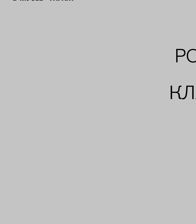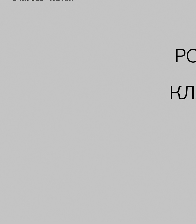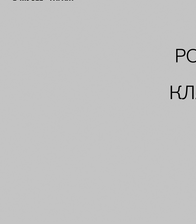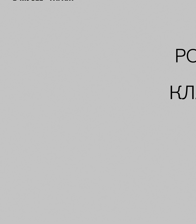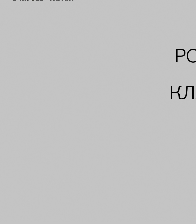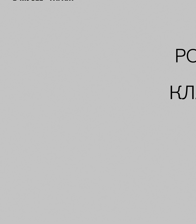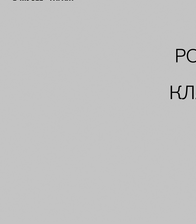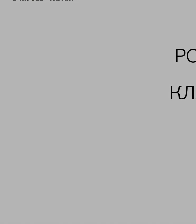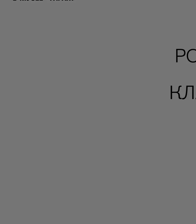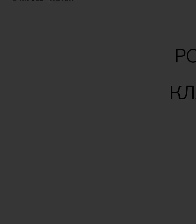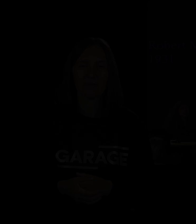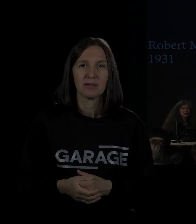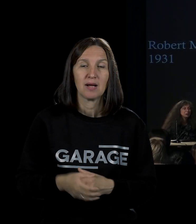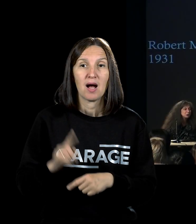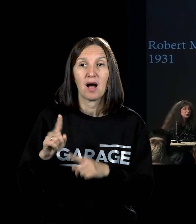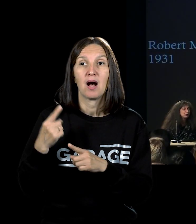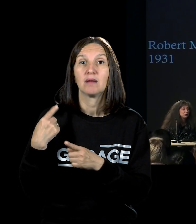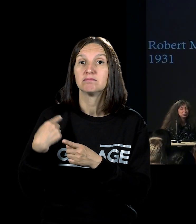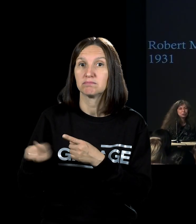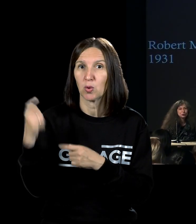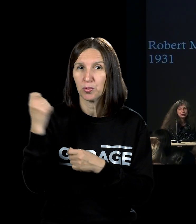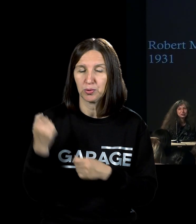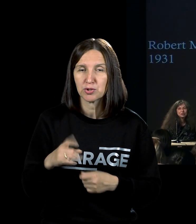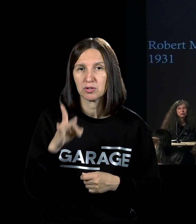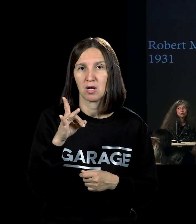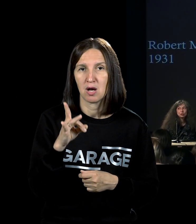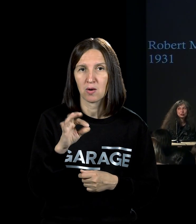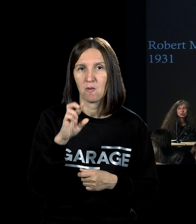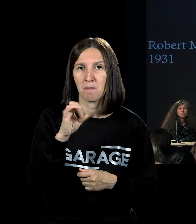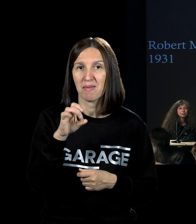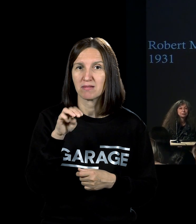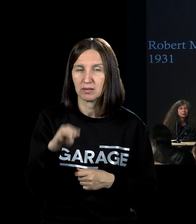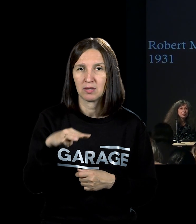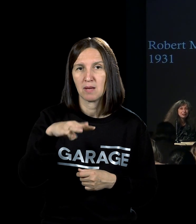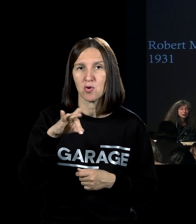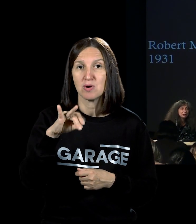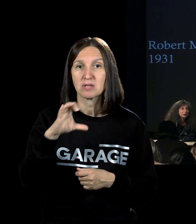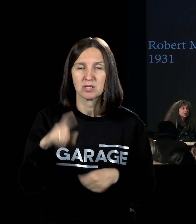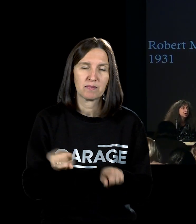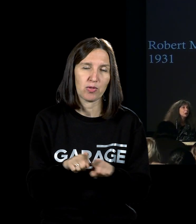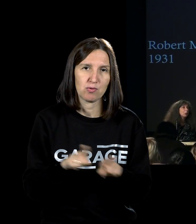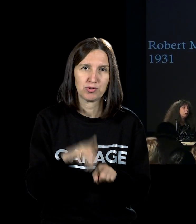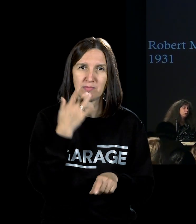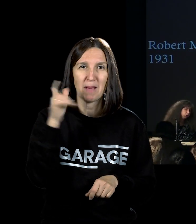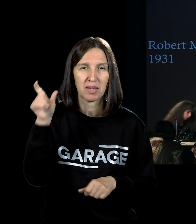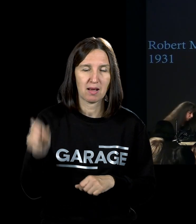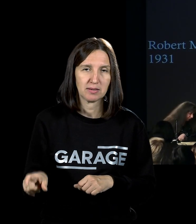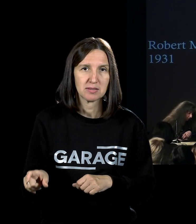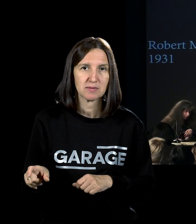Олденбург. Часть вторая. Наш другой герой, Роберт Моррис, то также американец,